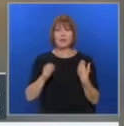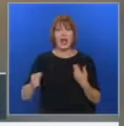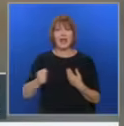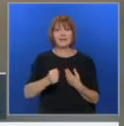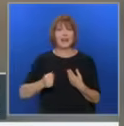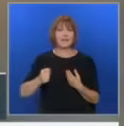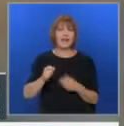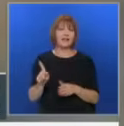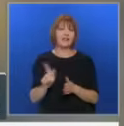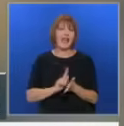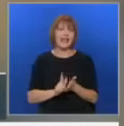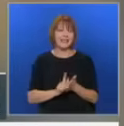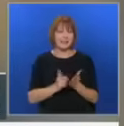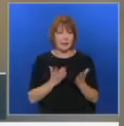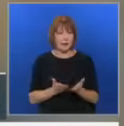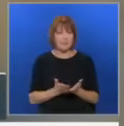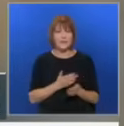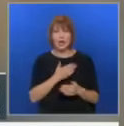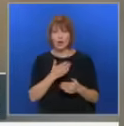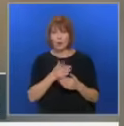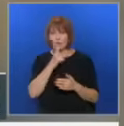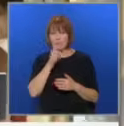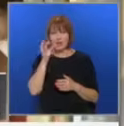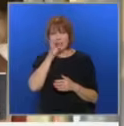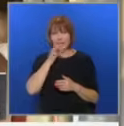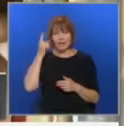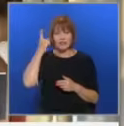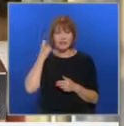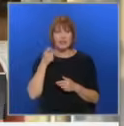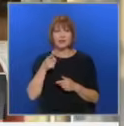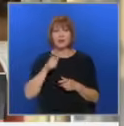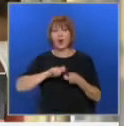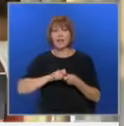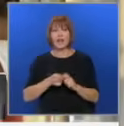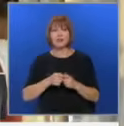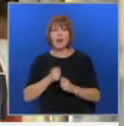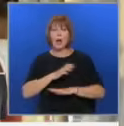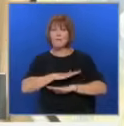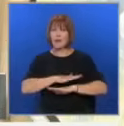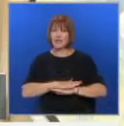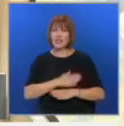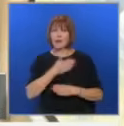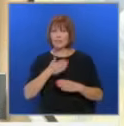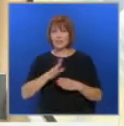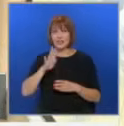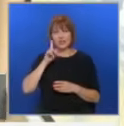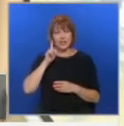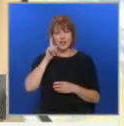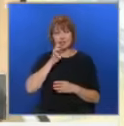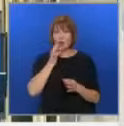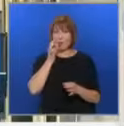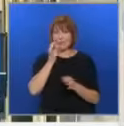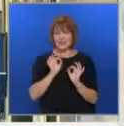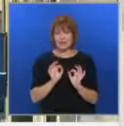депо Искър. От депото заявиха, че до момента нямат сигнали за негови нарушения. Поведението му през последните 4 дни обясниха